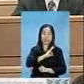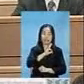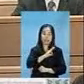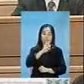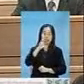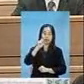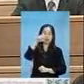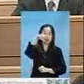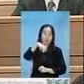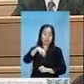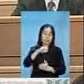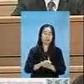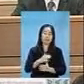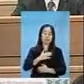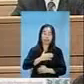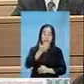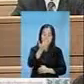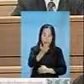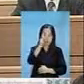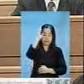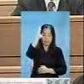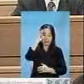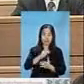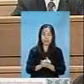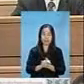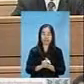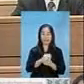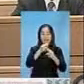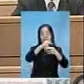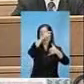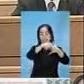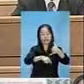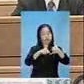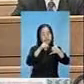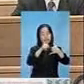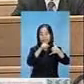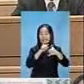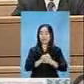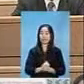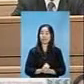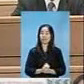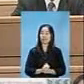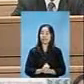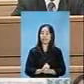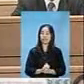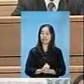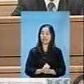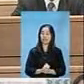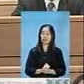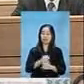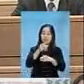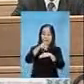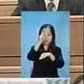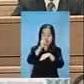ฐสภาผมขอประท้วงมวยหลักแห่งสภาโจ๊กนะครับท่านประธานที่เคาร